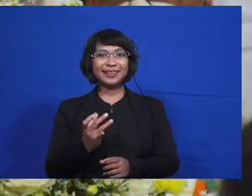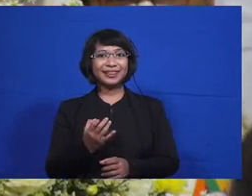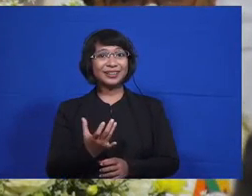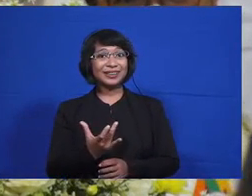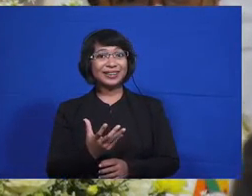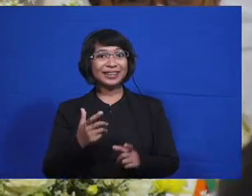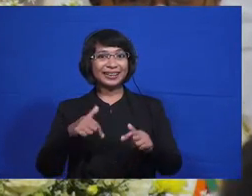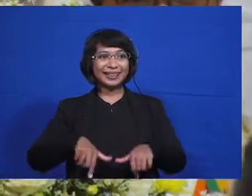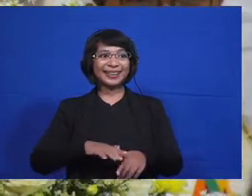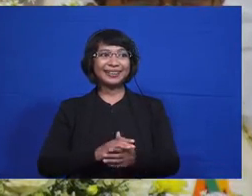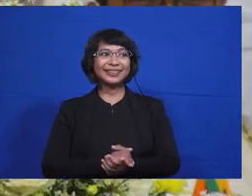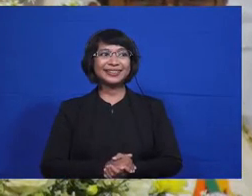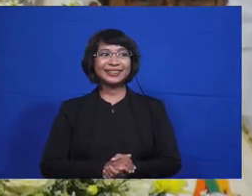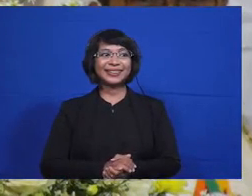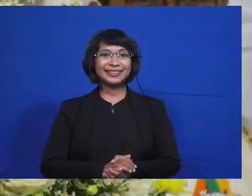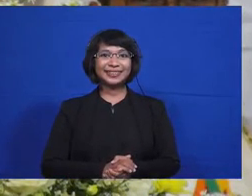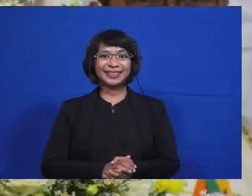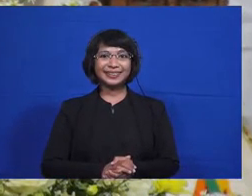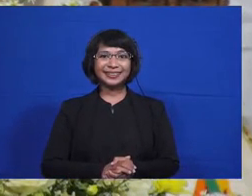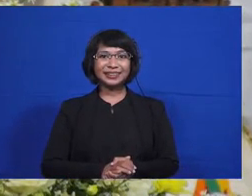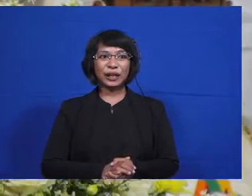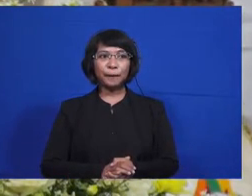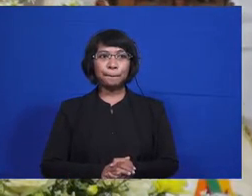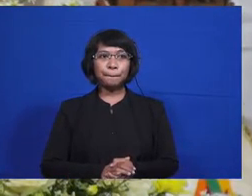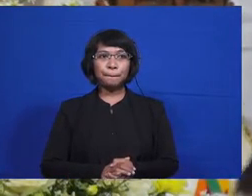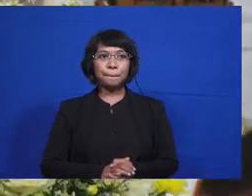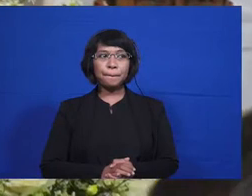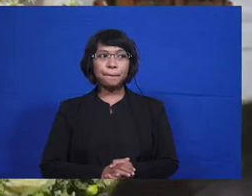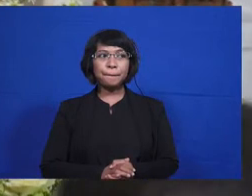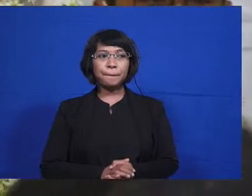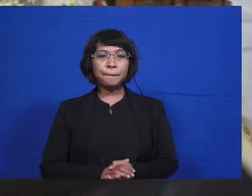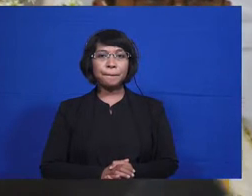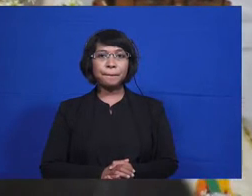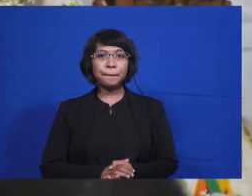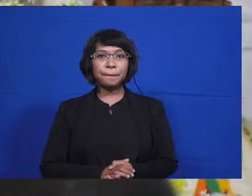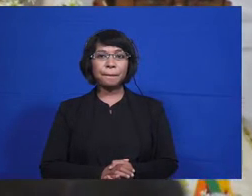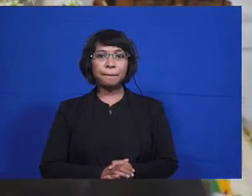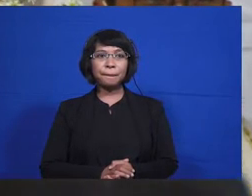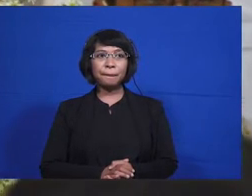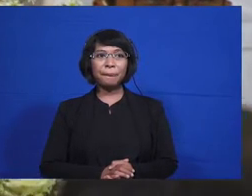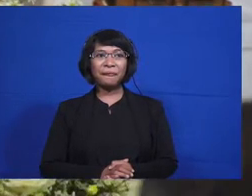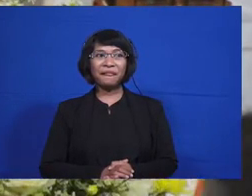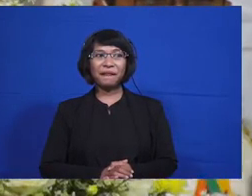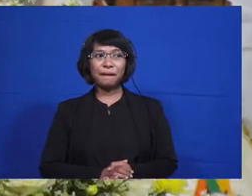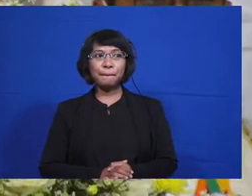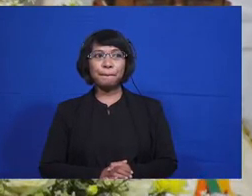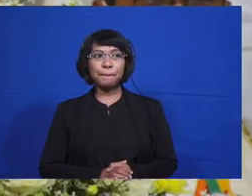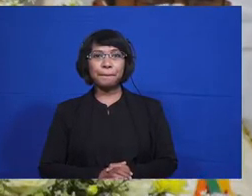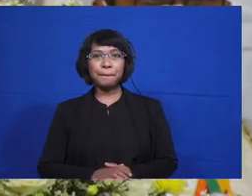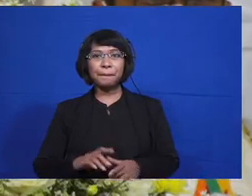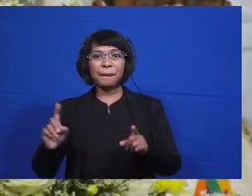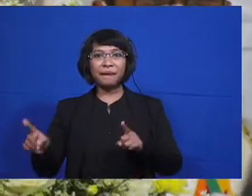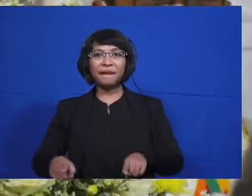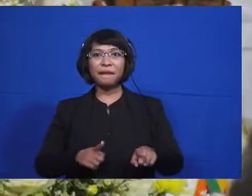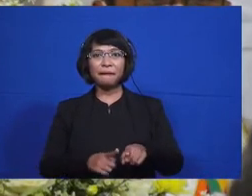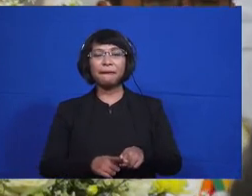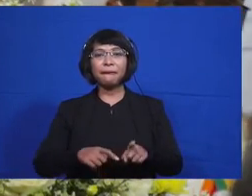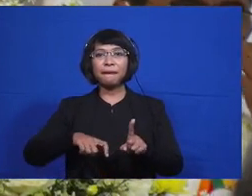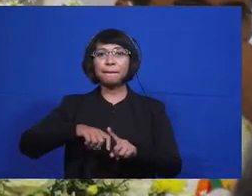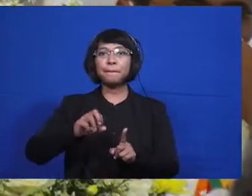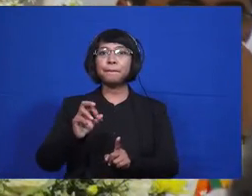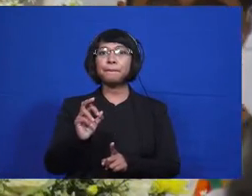Betul ya, Romo-Romo ya? Berkobar-kobar. Dari jauh, dari dekat datang ke sini untuk mengikuti kursus dan